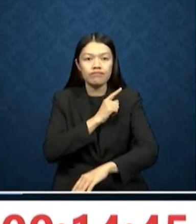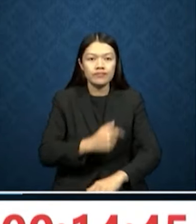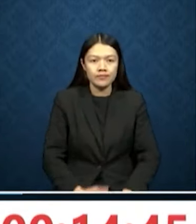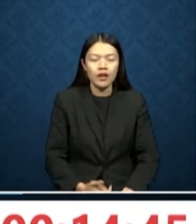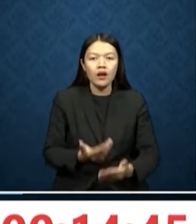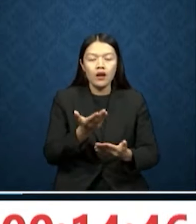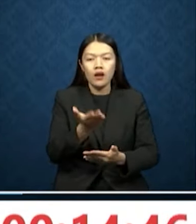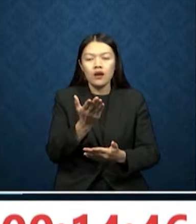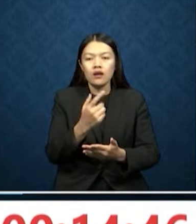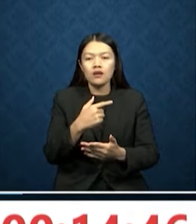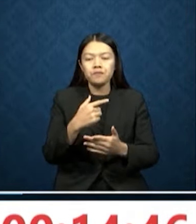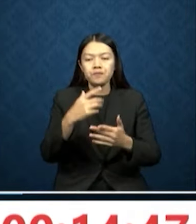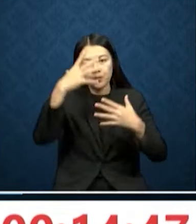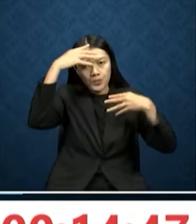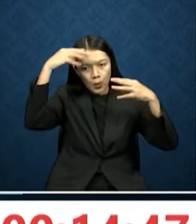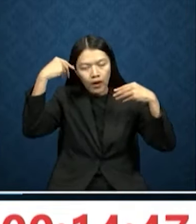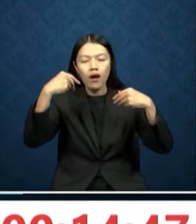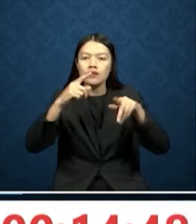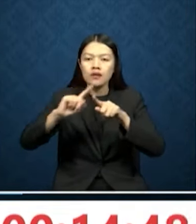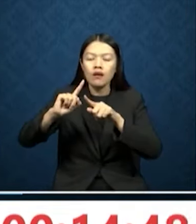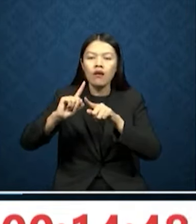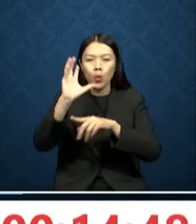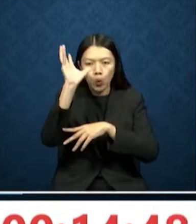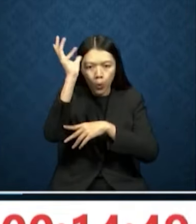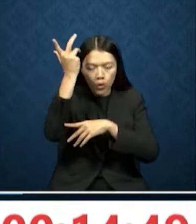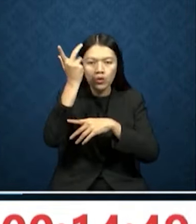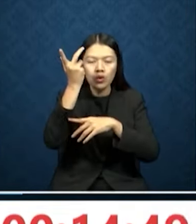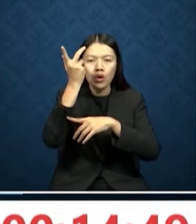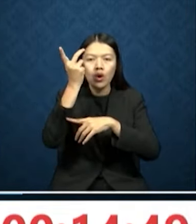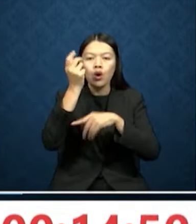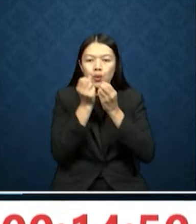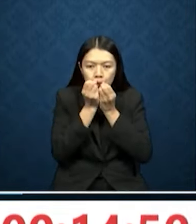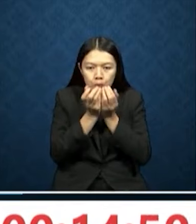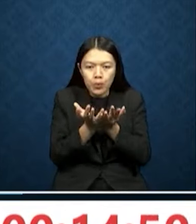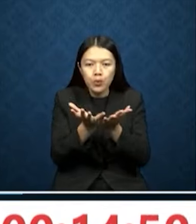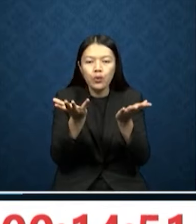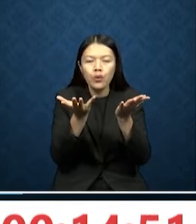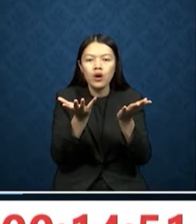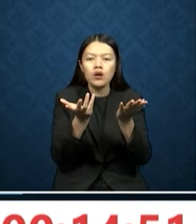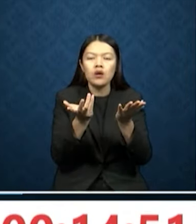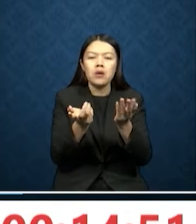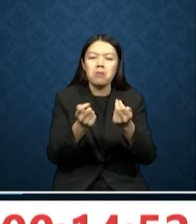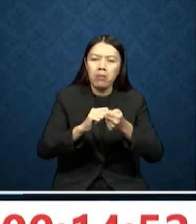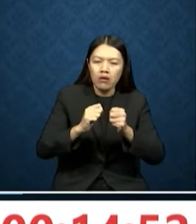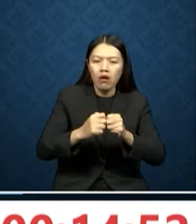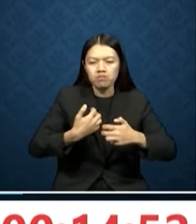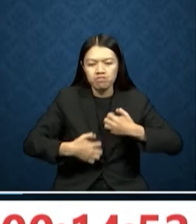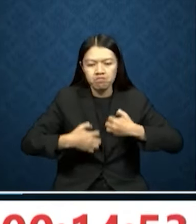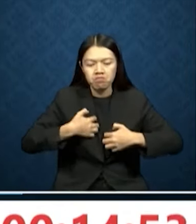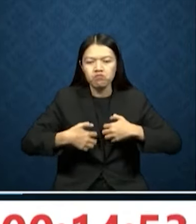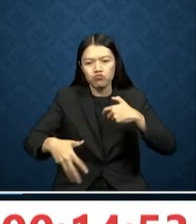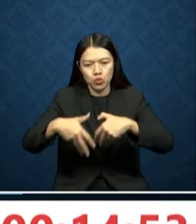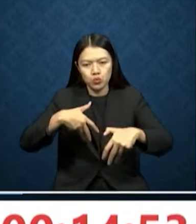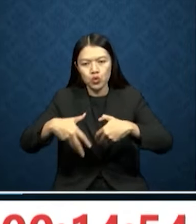รวมทั้งสิ่งศักดิ์สิทธิ์ทั้งหลายในสากลโลกขอจงบำบัดปัดเป่าความทุกข์ยากเดือดร้อนของประ